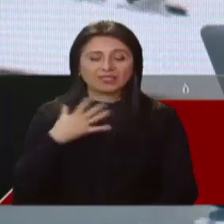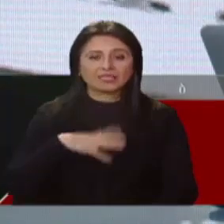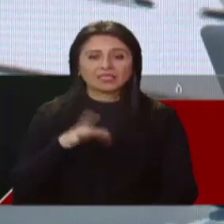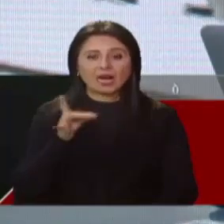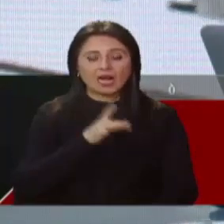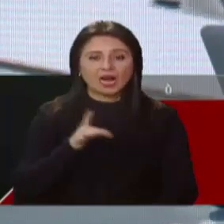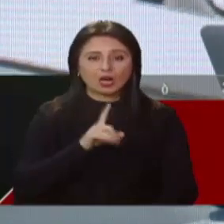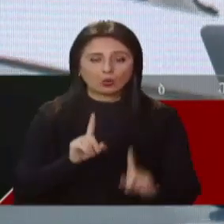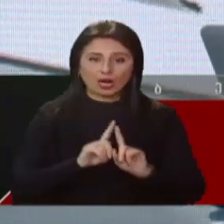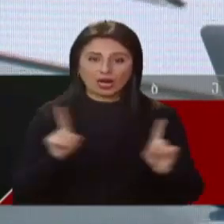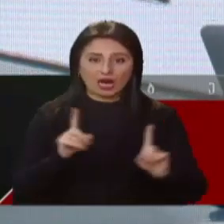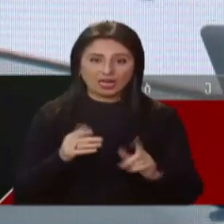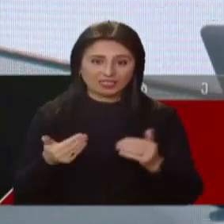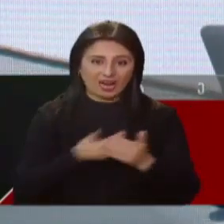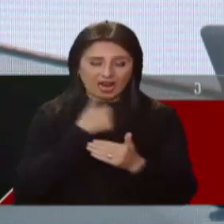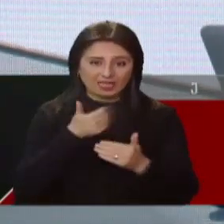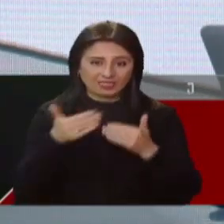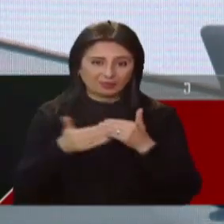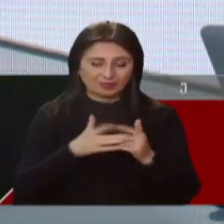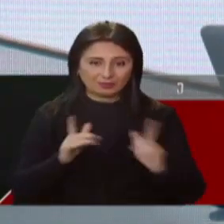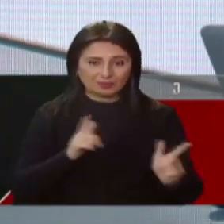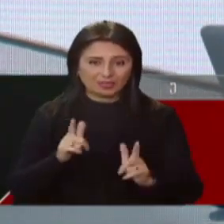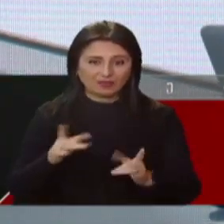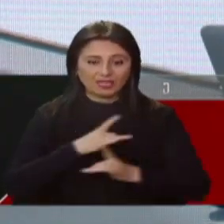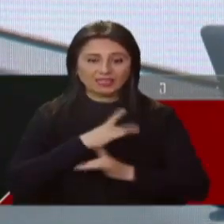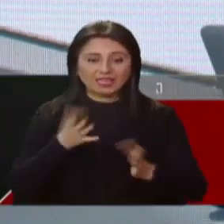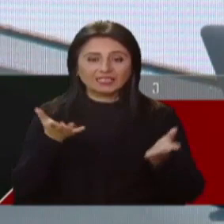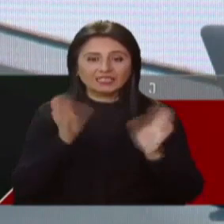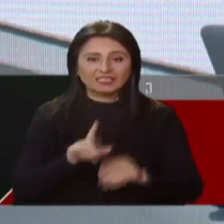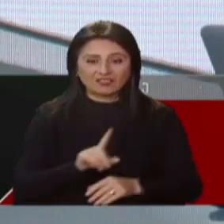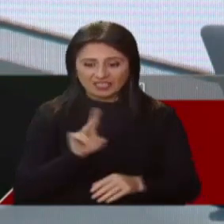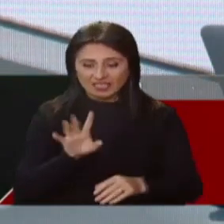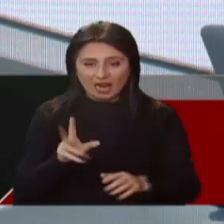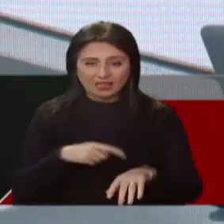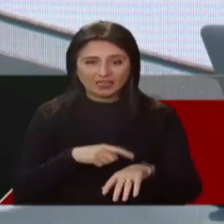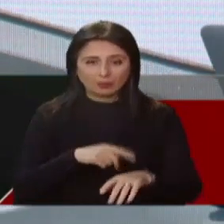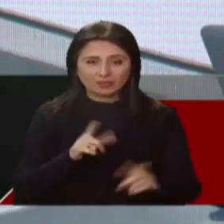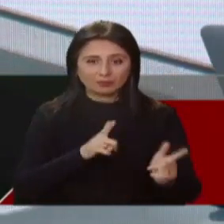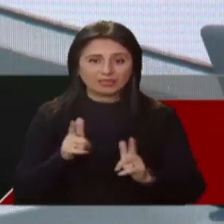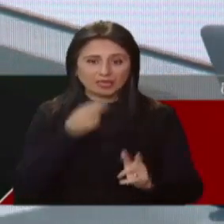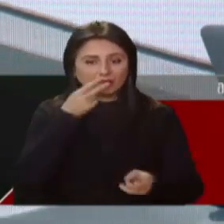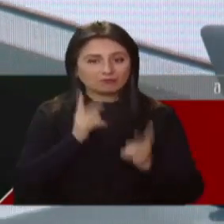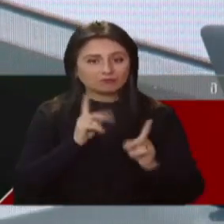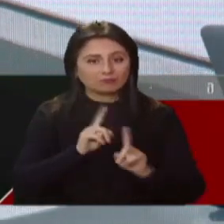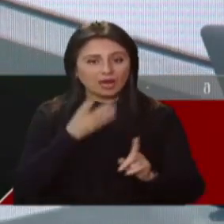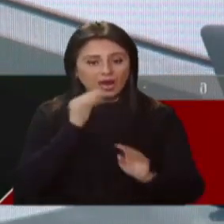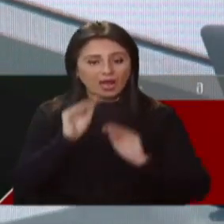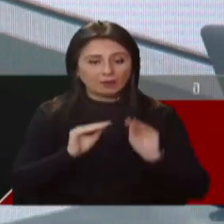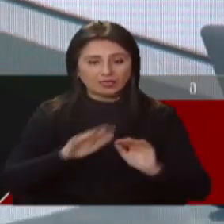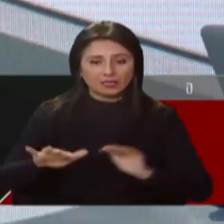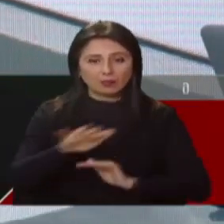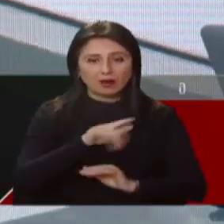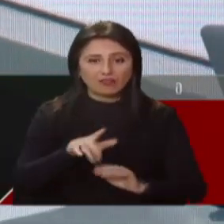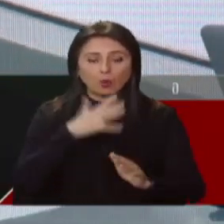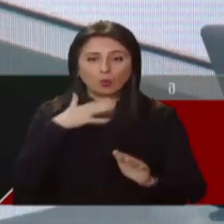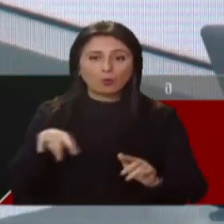საქართველოს რეგიონებში განსაკუთრებული წინასაახალწლო სამზადისია. დღესასწაულამდე დარჩენილ საათებში მზადდება ტრადიციული კერძები, ლამაზდება გარემო.